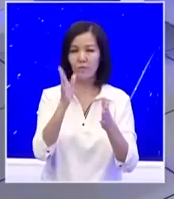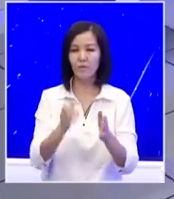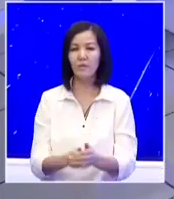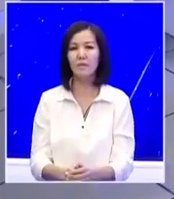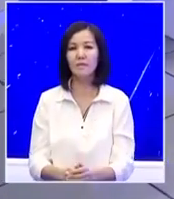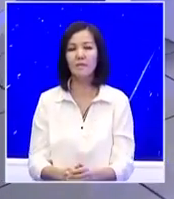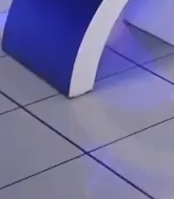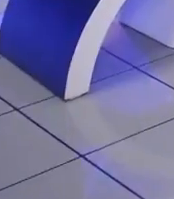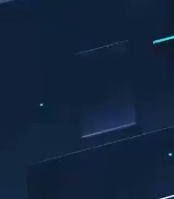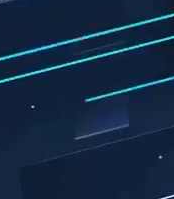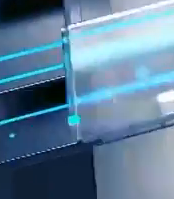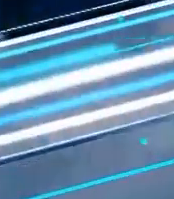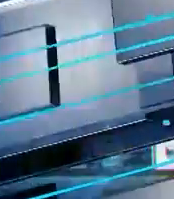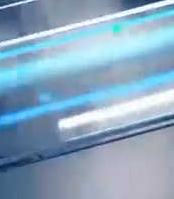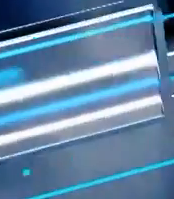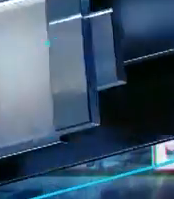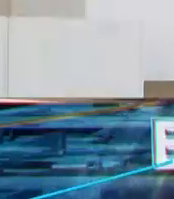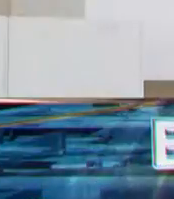аңдатты.